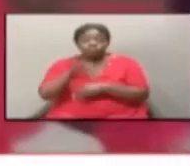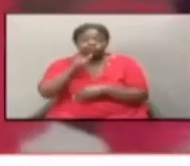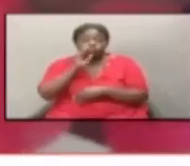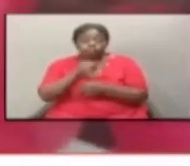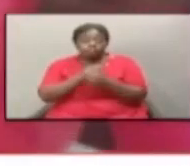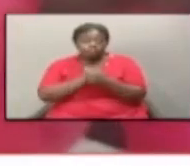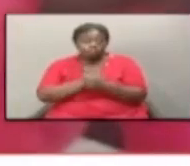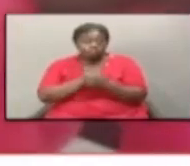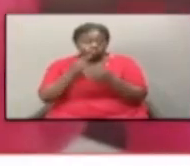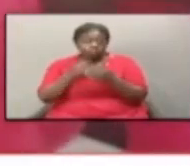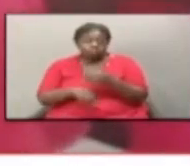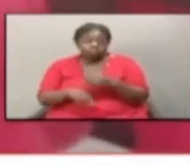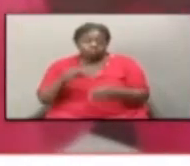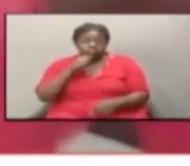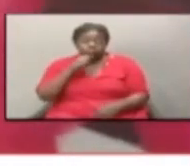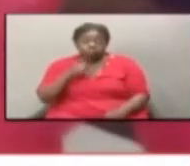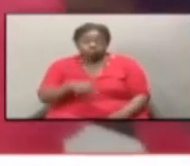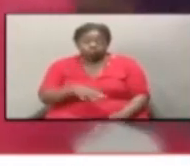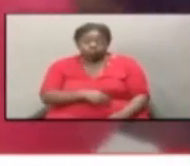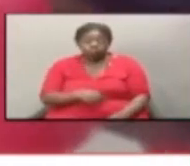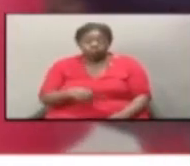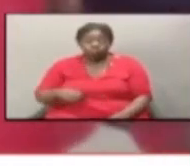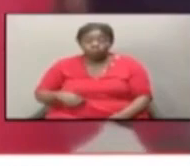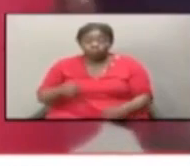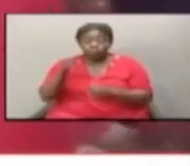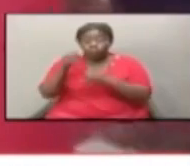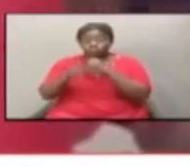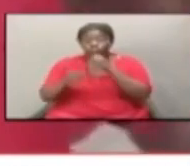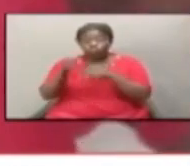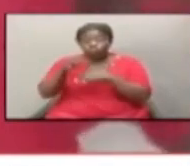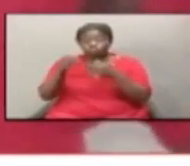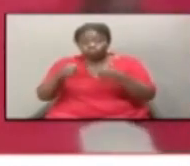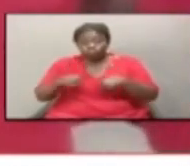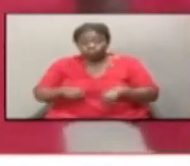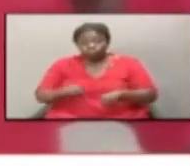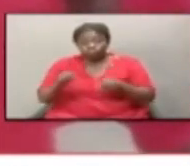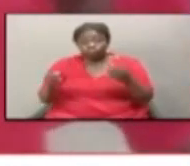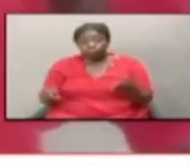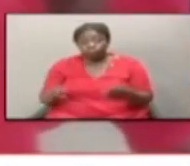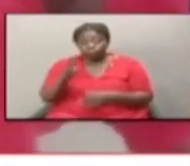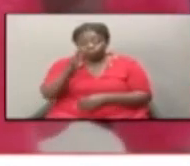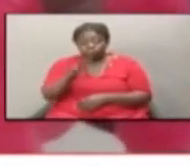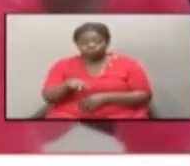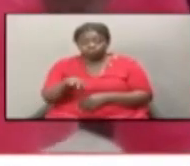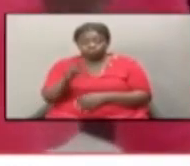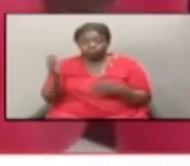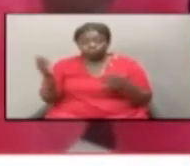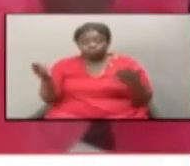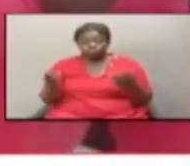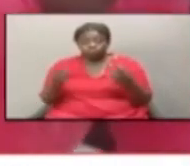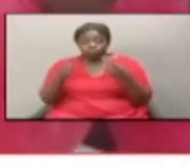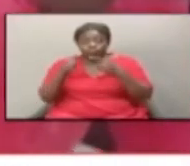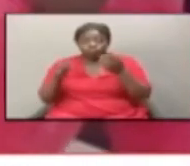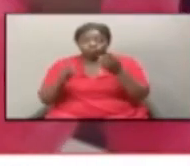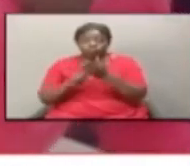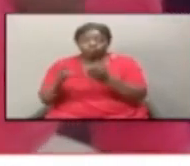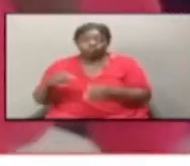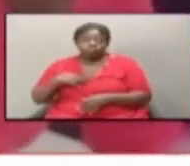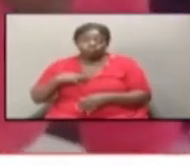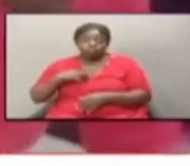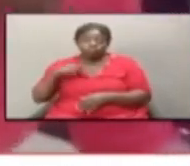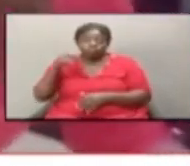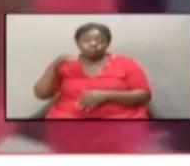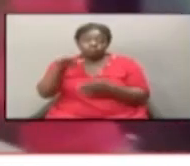Namwanje agamba nti n'alongo Nanziri teyakoma okwo wabula n'akola ekikolwa eky'obujoozi omuli okutandika okwambala engoye